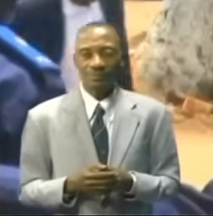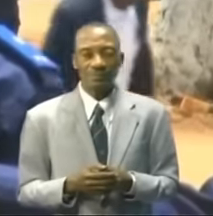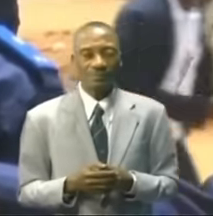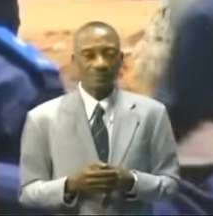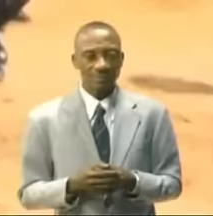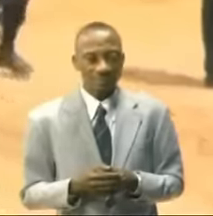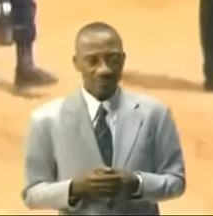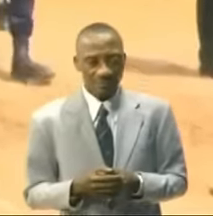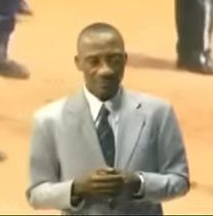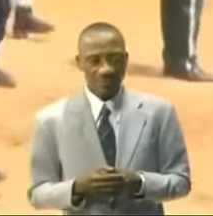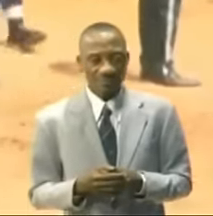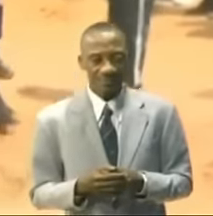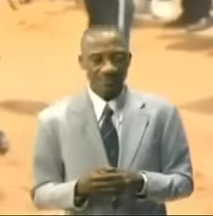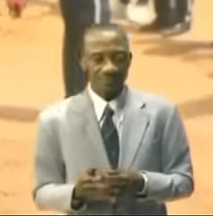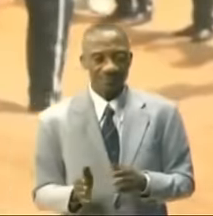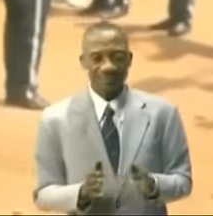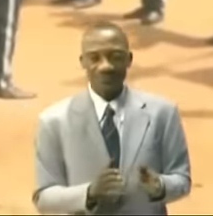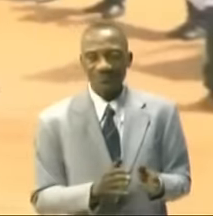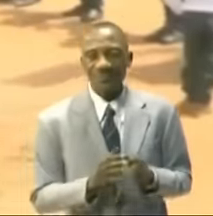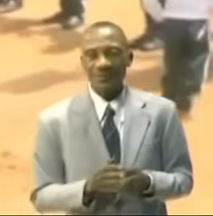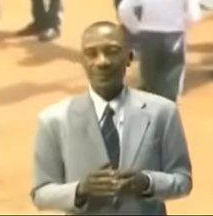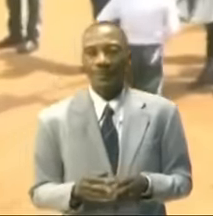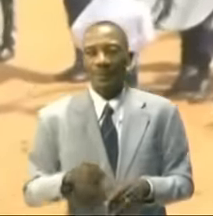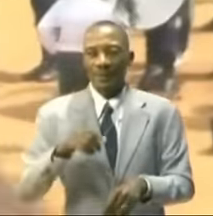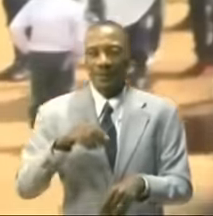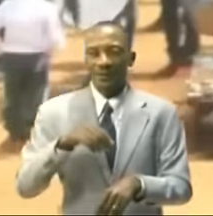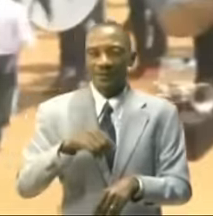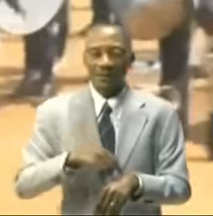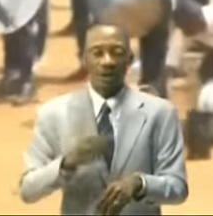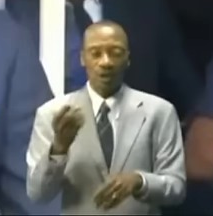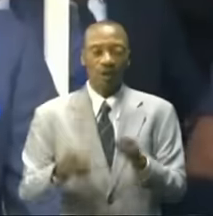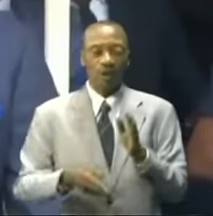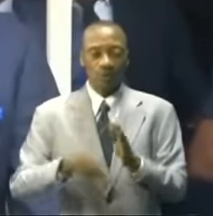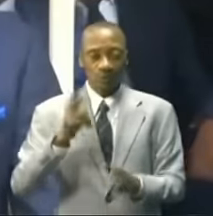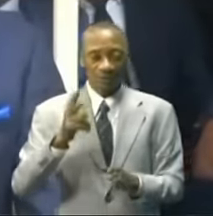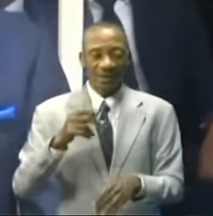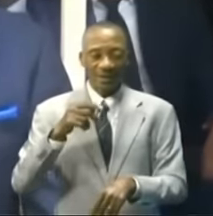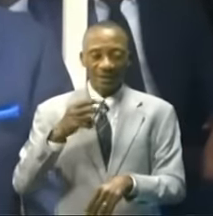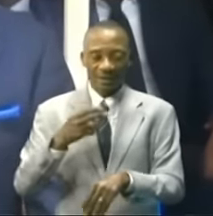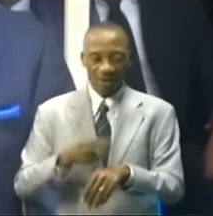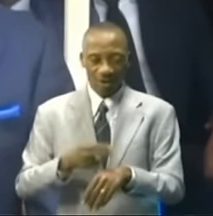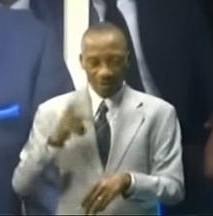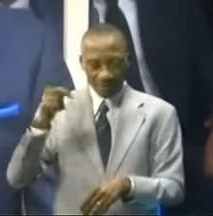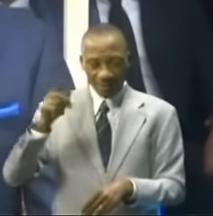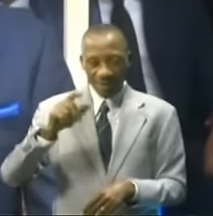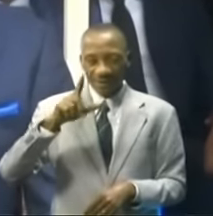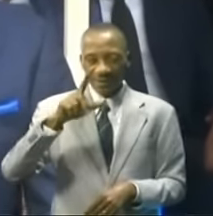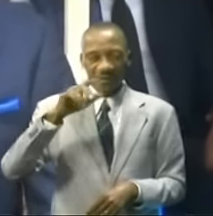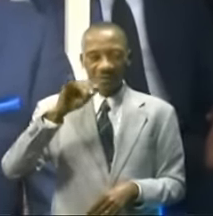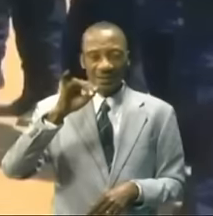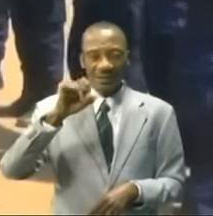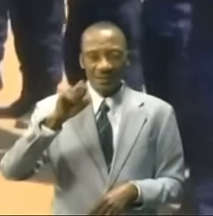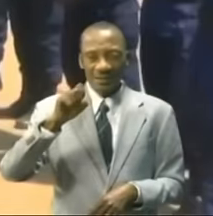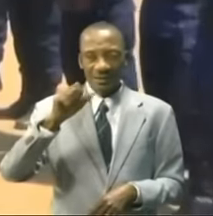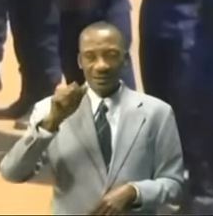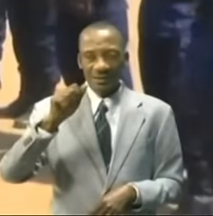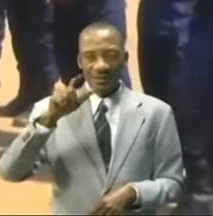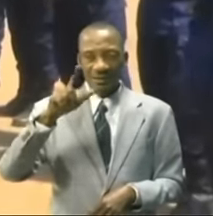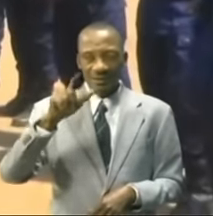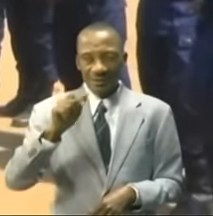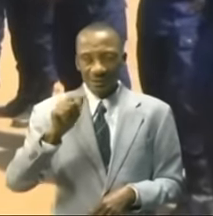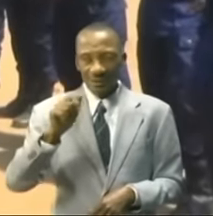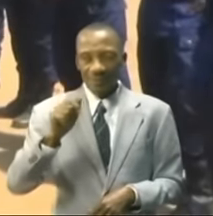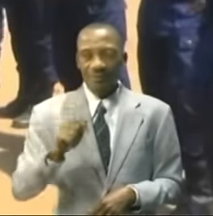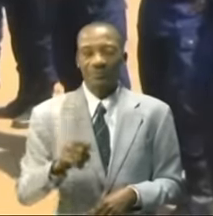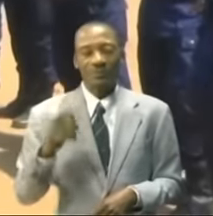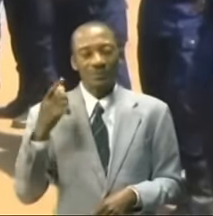C'est à 10h très précise, heure de Lissala, que maître Jean-Colin Makaka Pape Kaka a présidé la cérémonie officielle de la prise